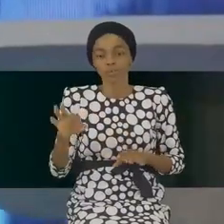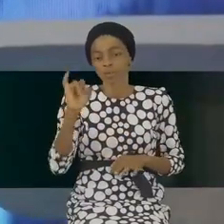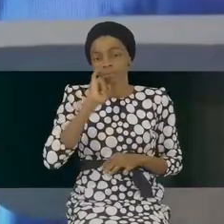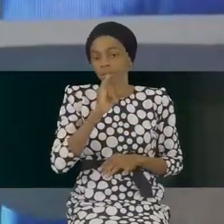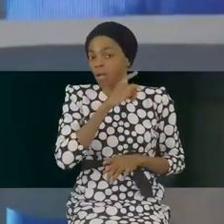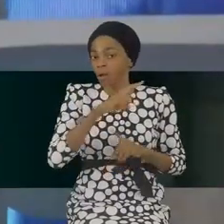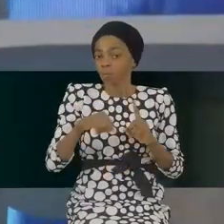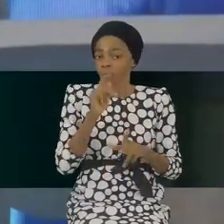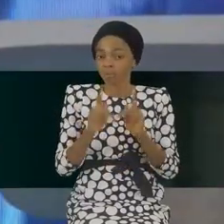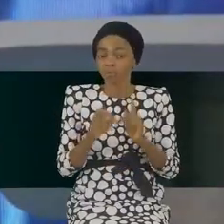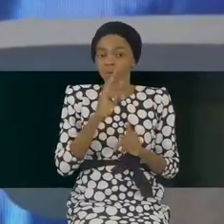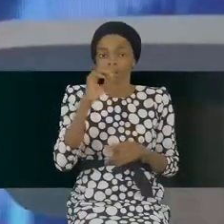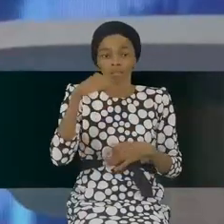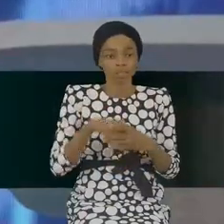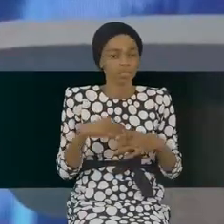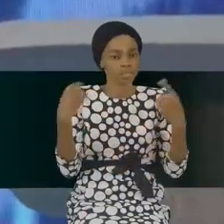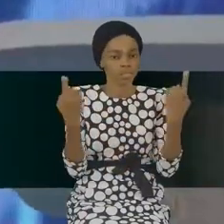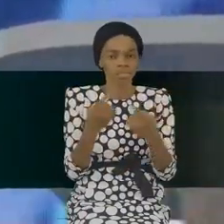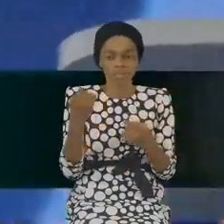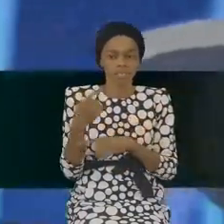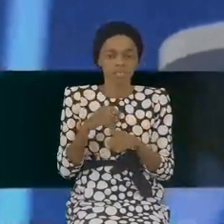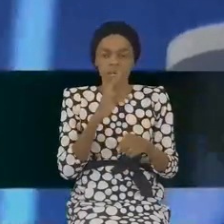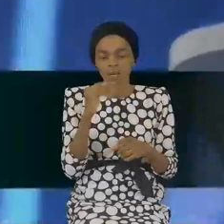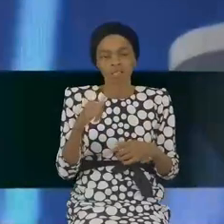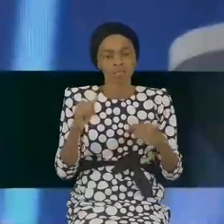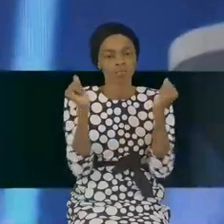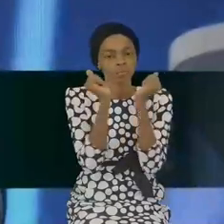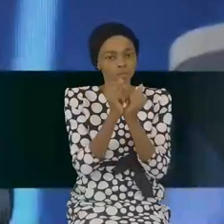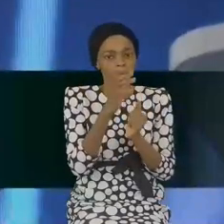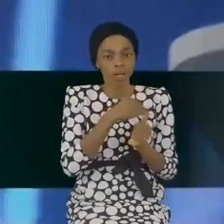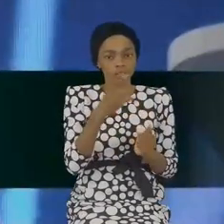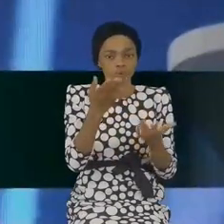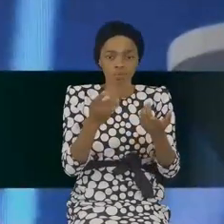ils sont dans les liens. Et vous devez donc les sortir.